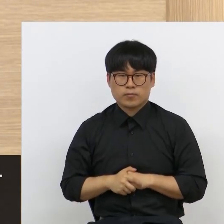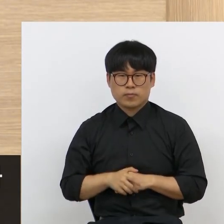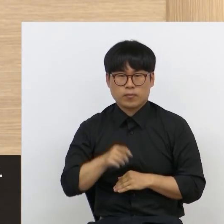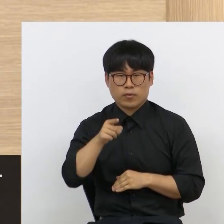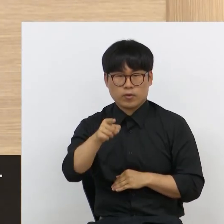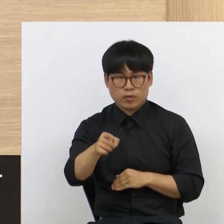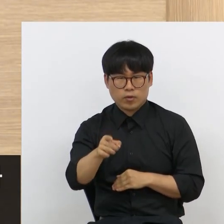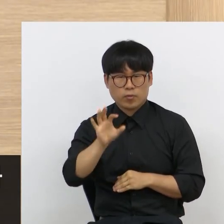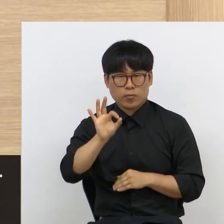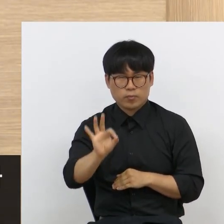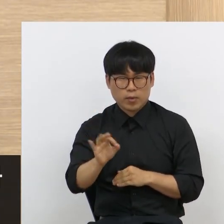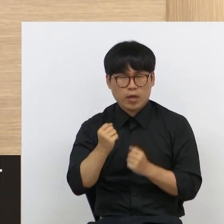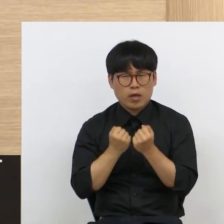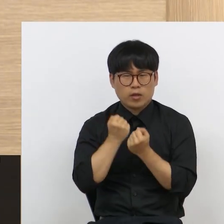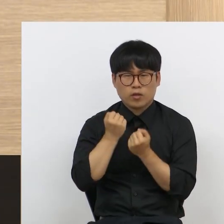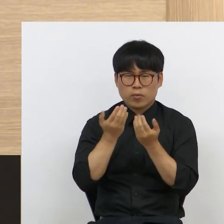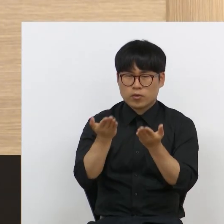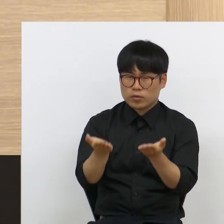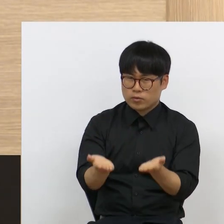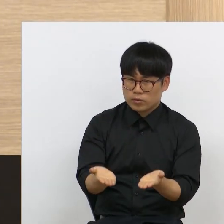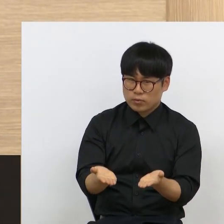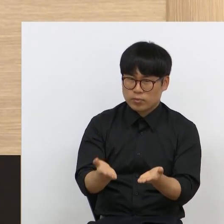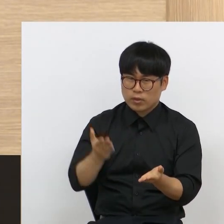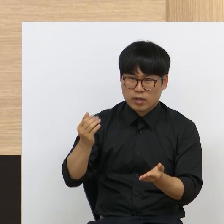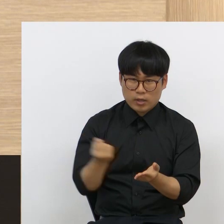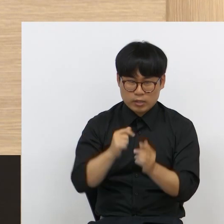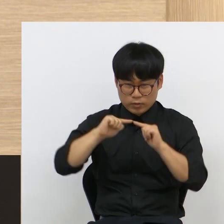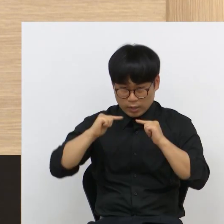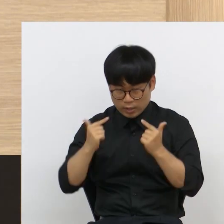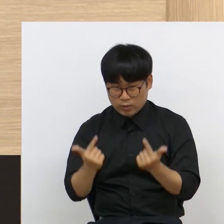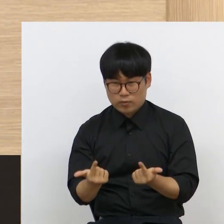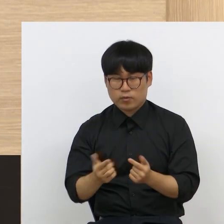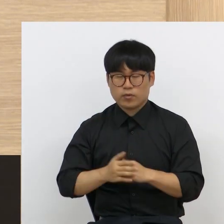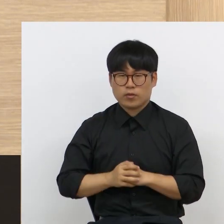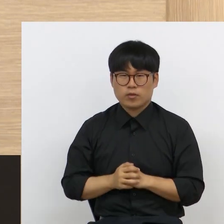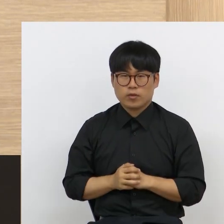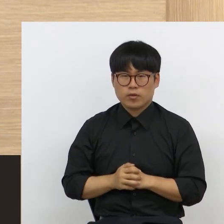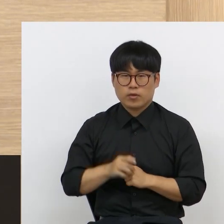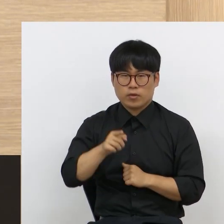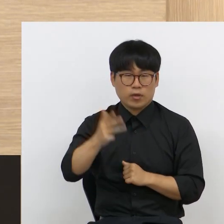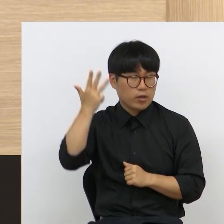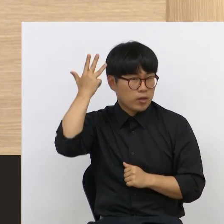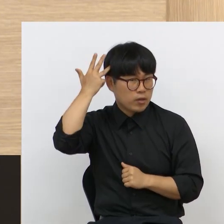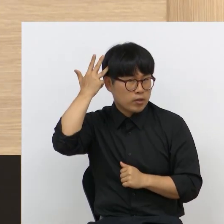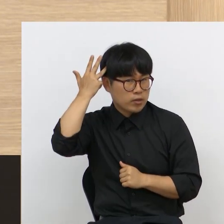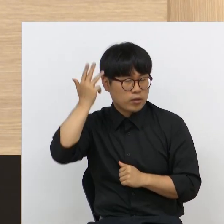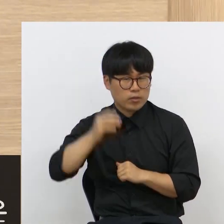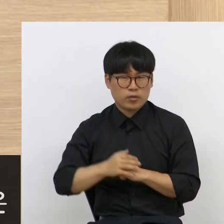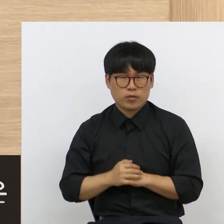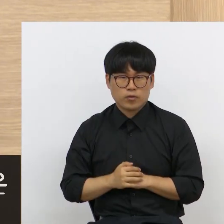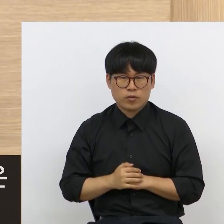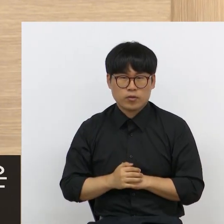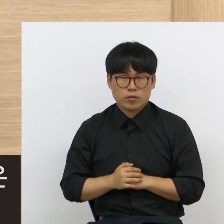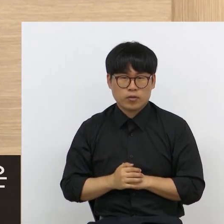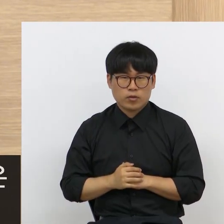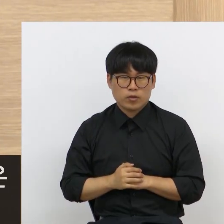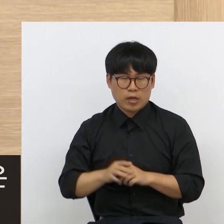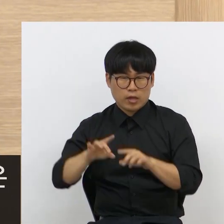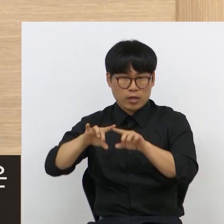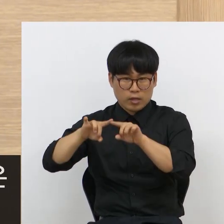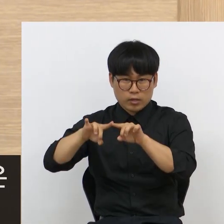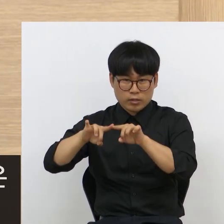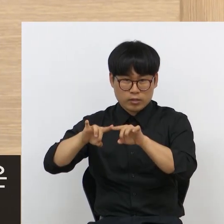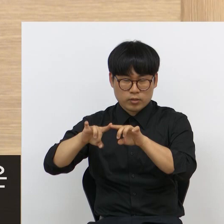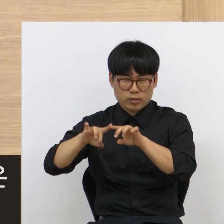이걸 제가 뭐 이해시켜 드리려고 설명드리려고 가져온 내용은 아니고요. 이 인공화호에 지금 우리가